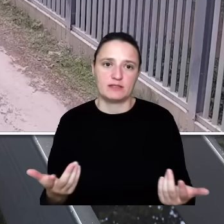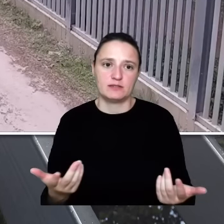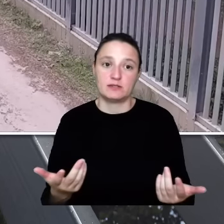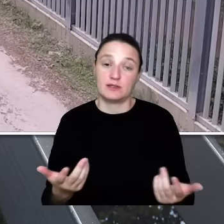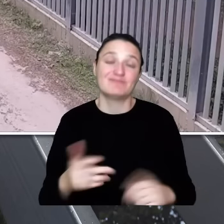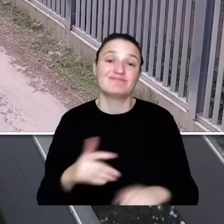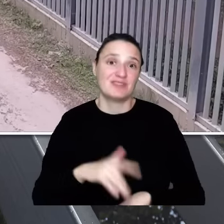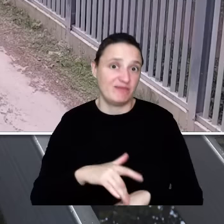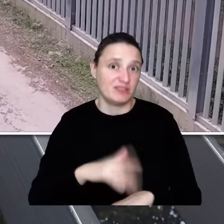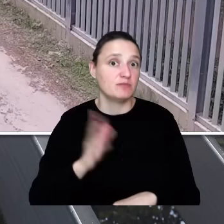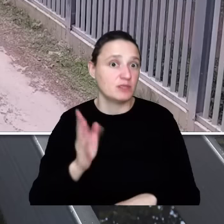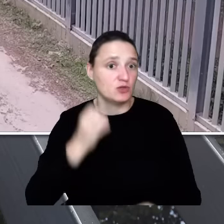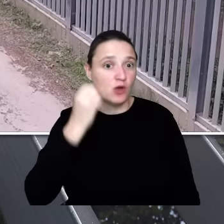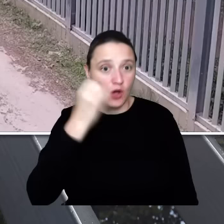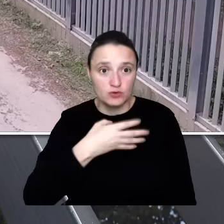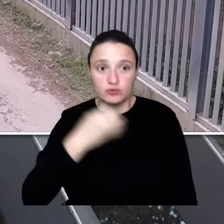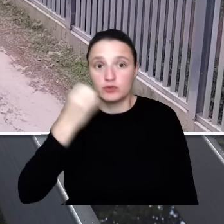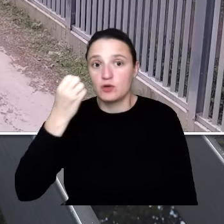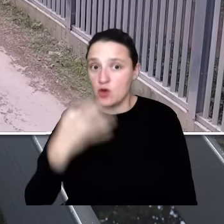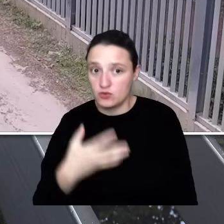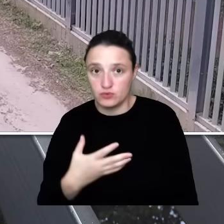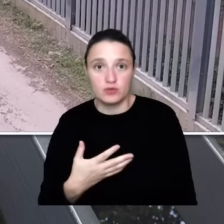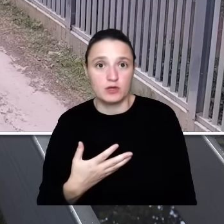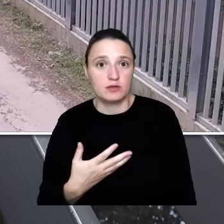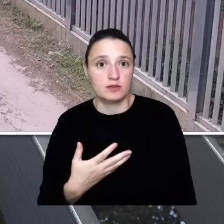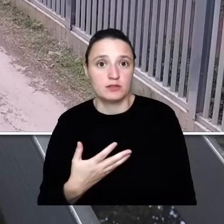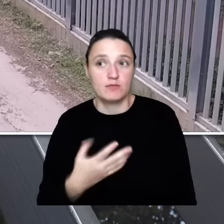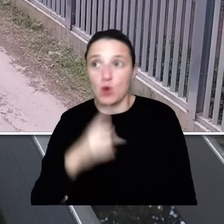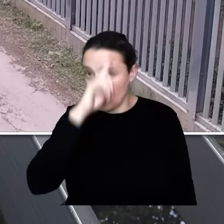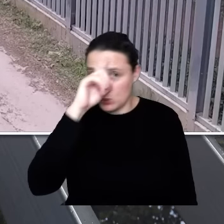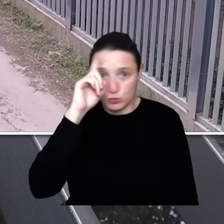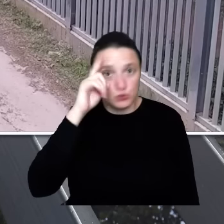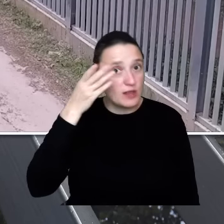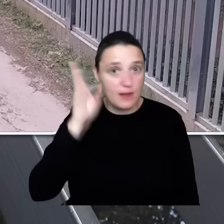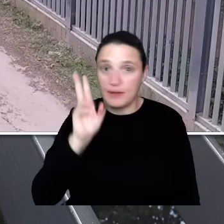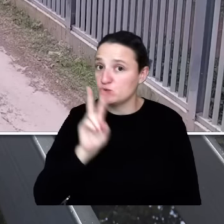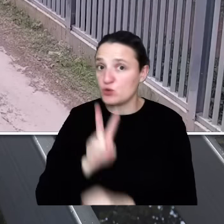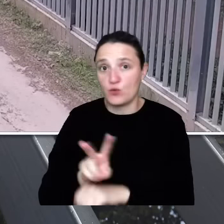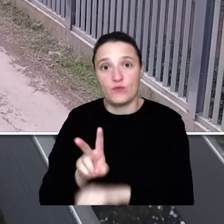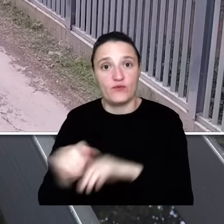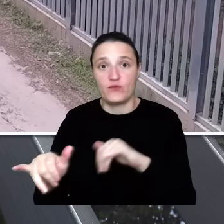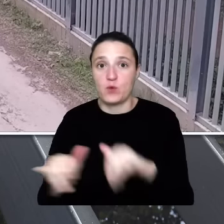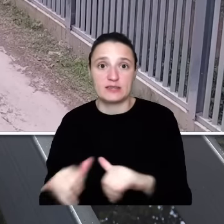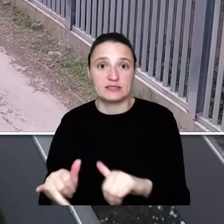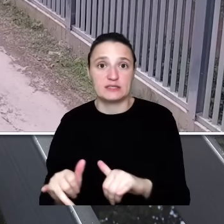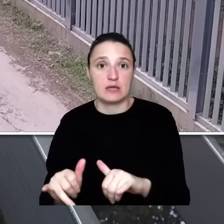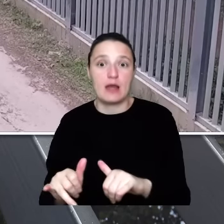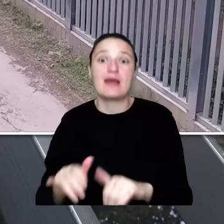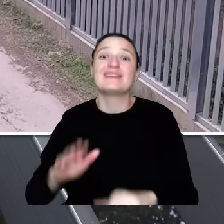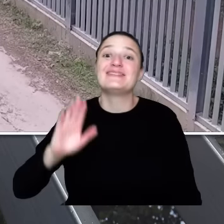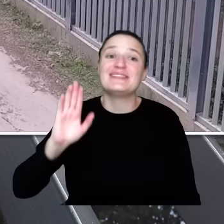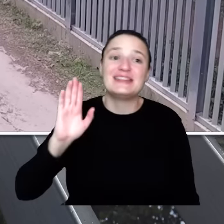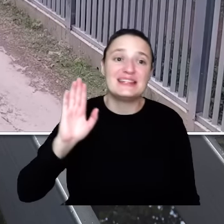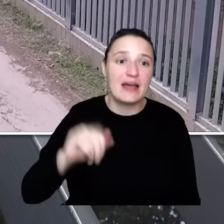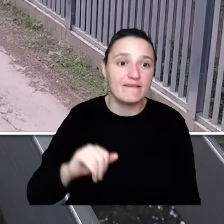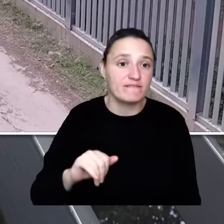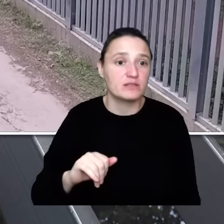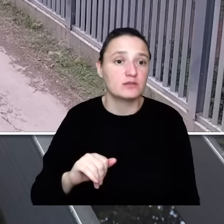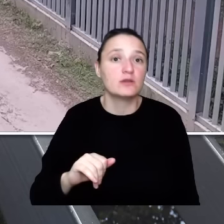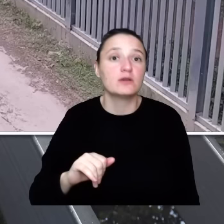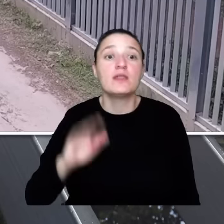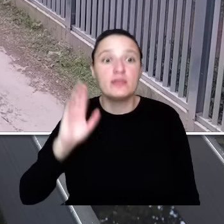ten sposób potem powoduje to, że ludzie są nieufni wobec każdej władzy. Nawet tej, ale nawet tej, która być może